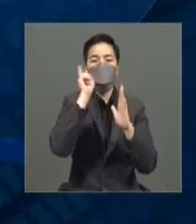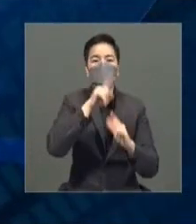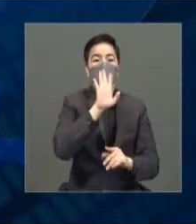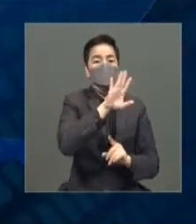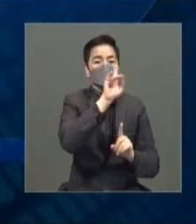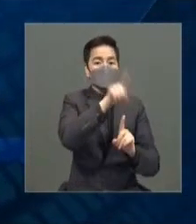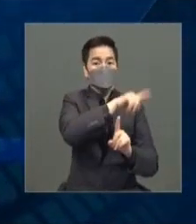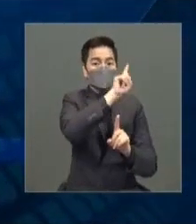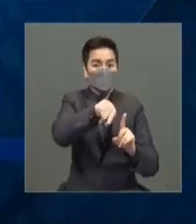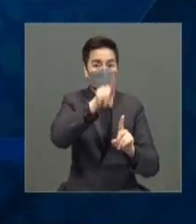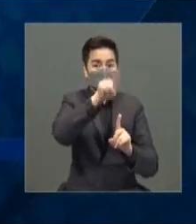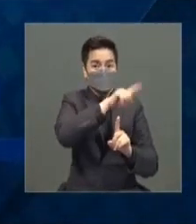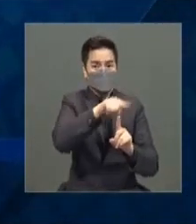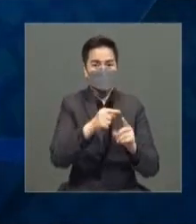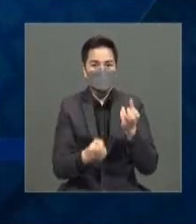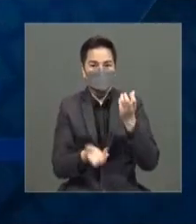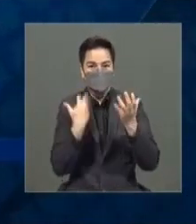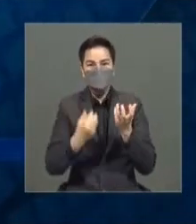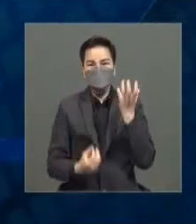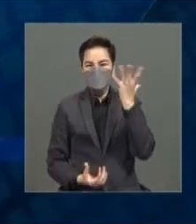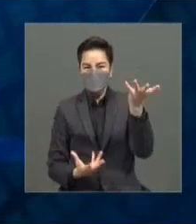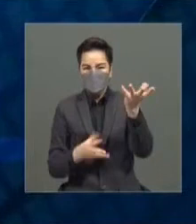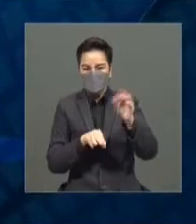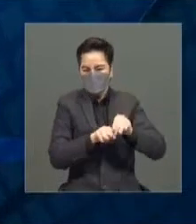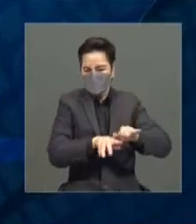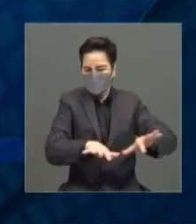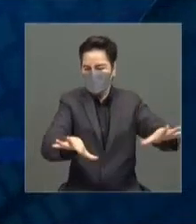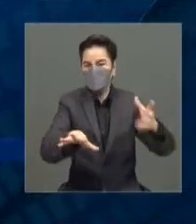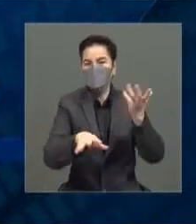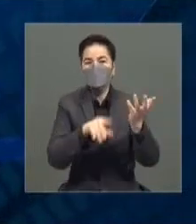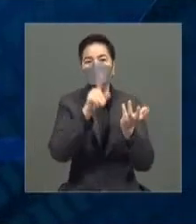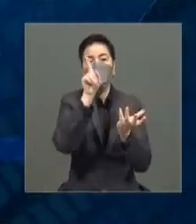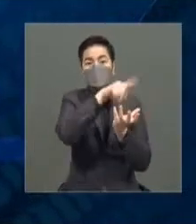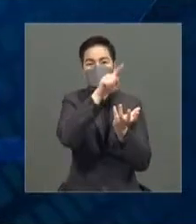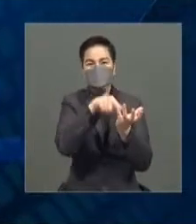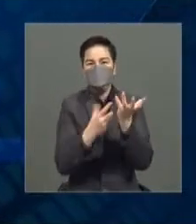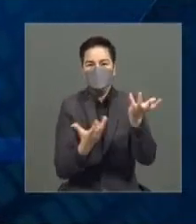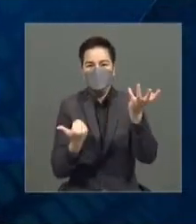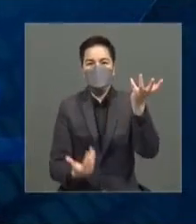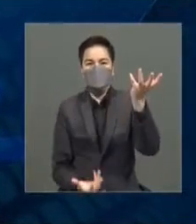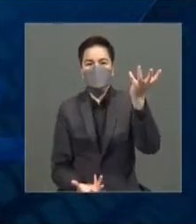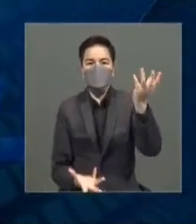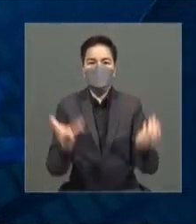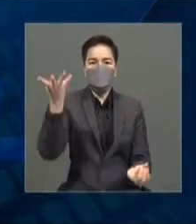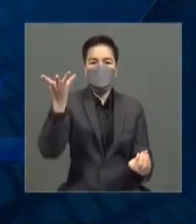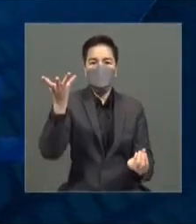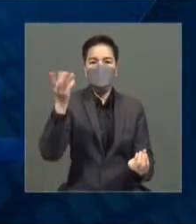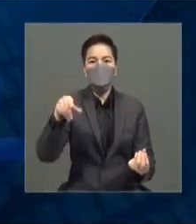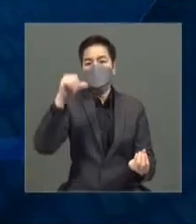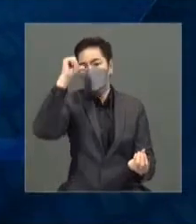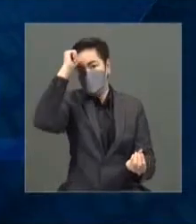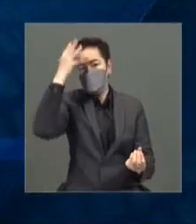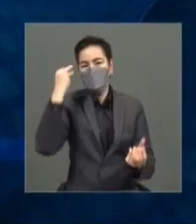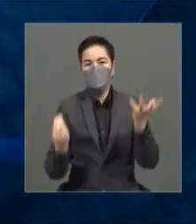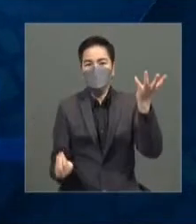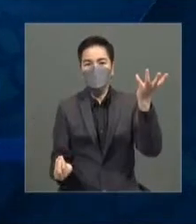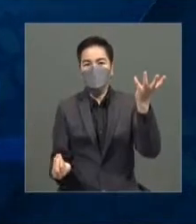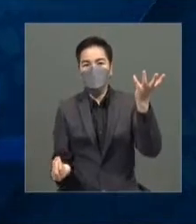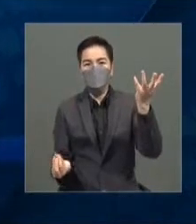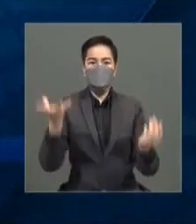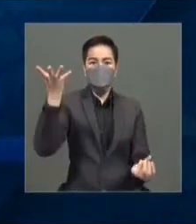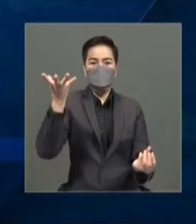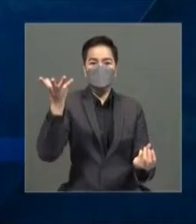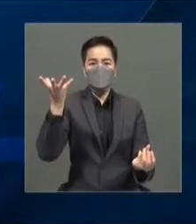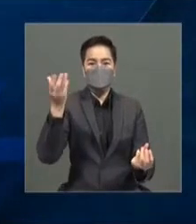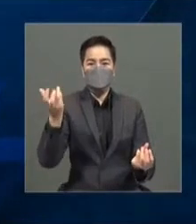าที่เราเรียกกันสายพันธุ์อังกฤษก่อนหน้านี้ตอนนี้พบน้อยลงค่ะสายพันธุ์เดลต้าก็คือแสดงเป็นเส้นกราฟสีแดงเป็น